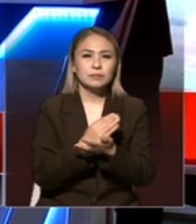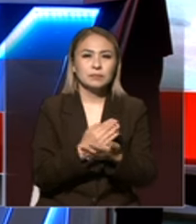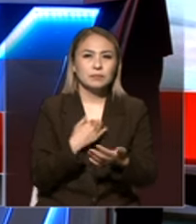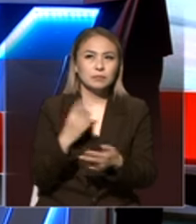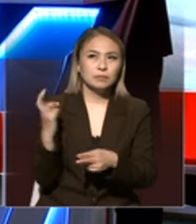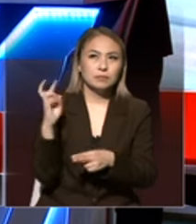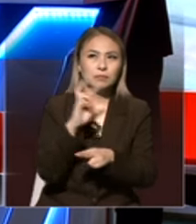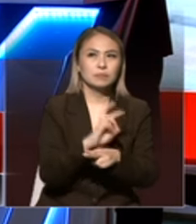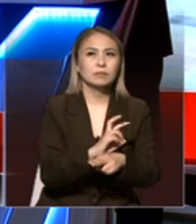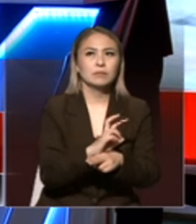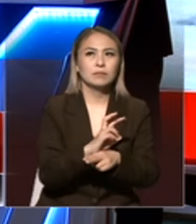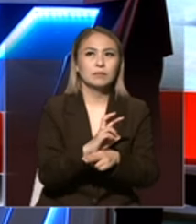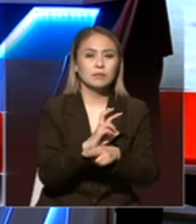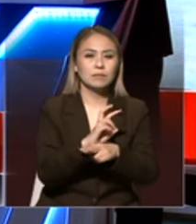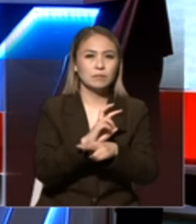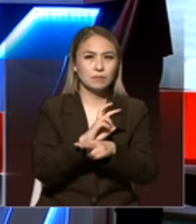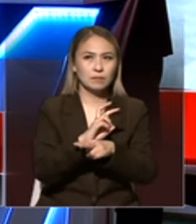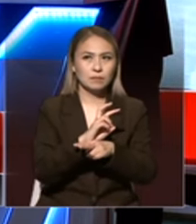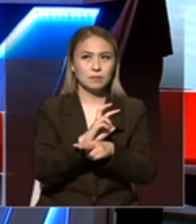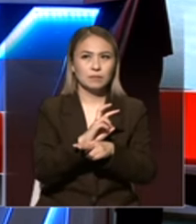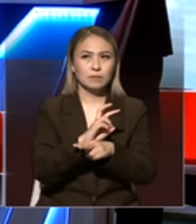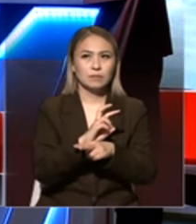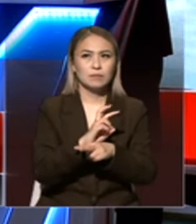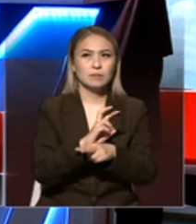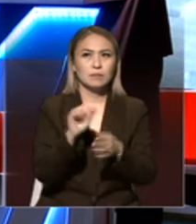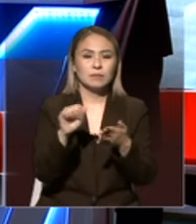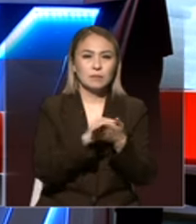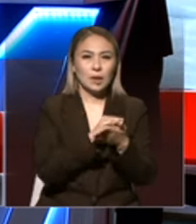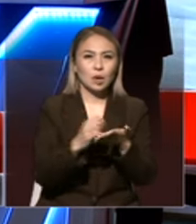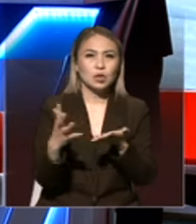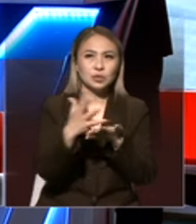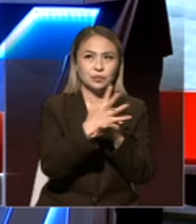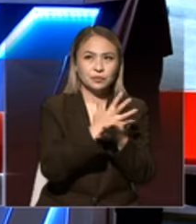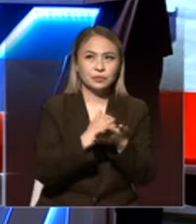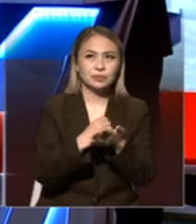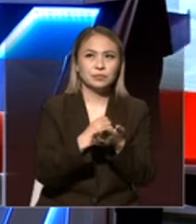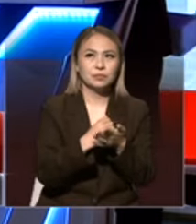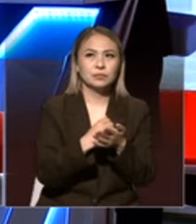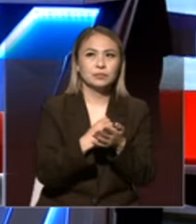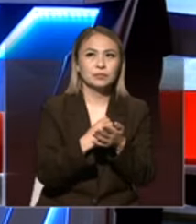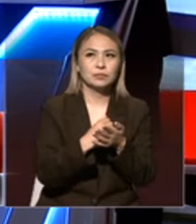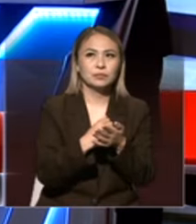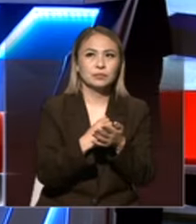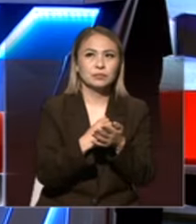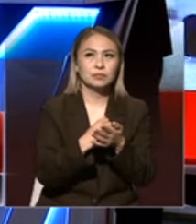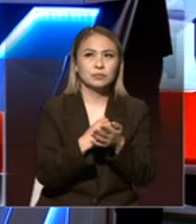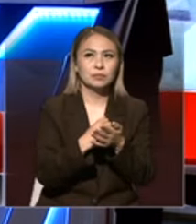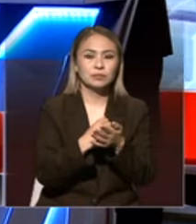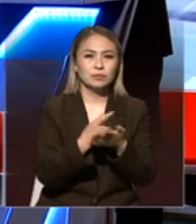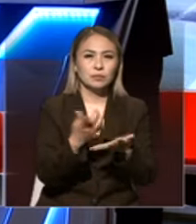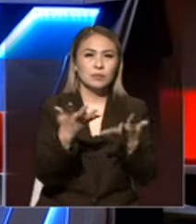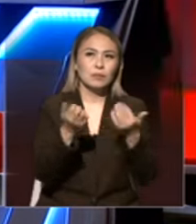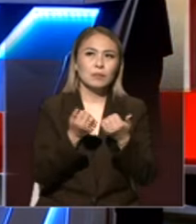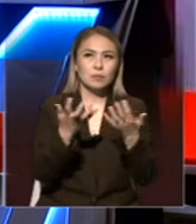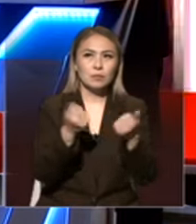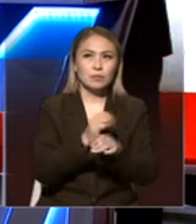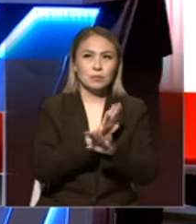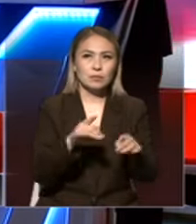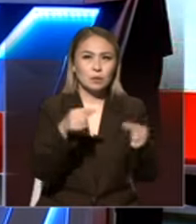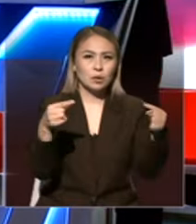Барсам, ол сен документің жина дейді. Документің жинайсың. Бірақ алат алмайтының бір Алла біледі дейді. Мен айтам,